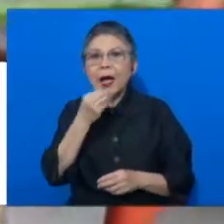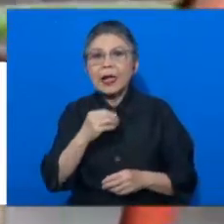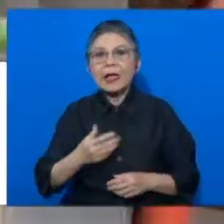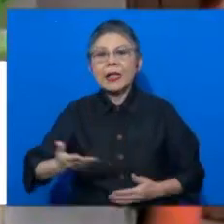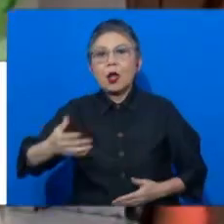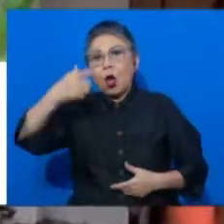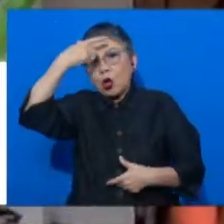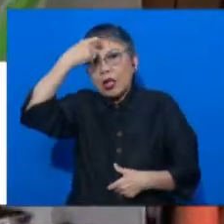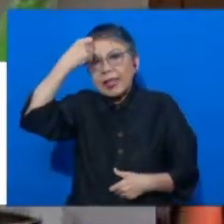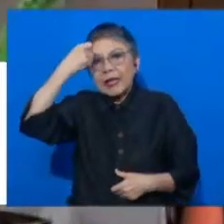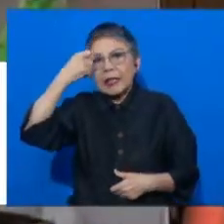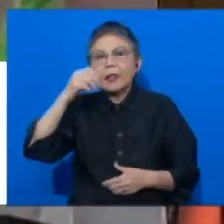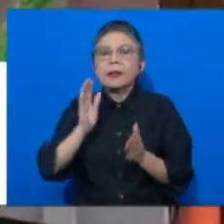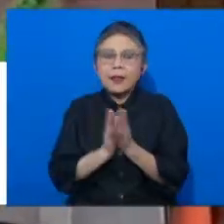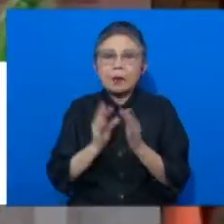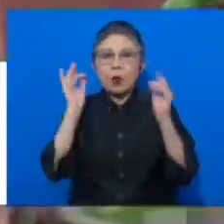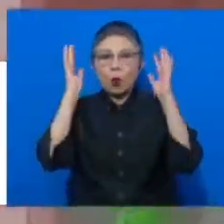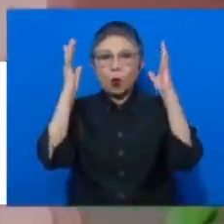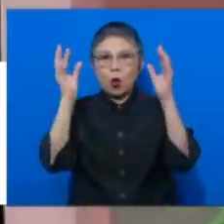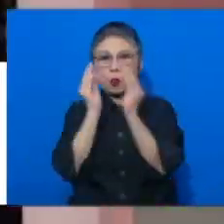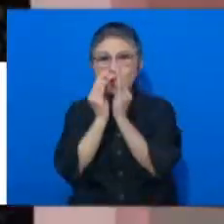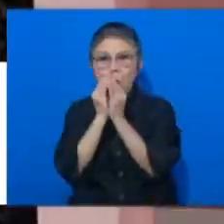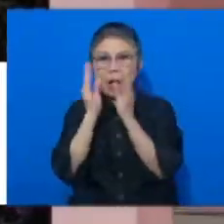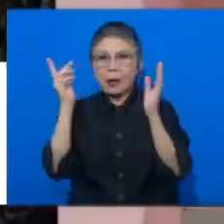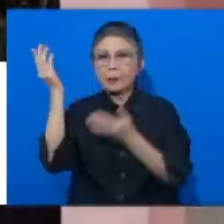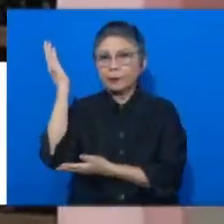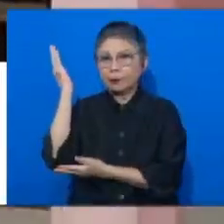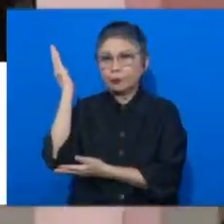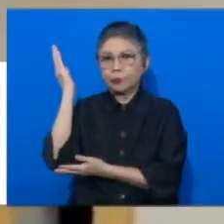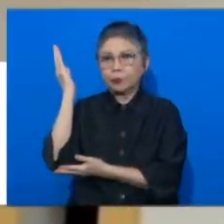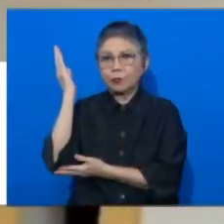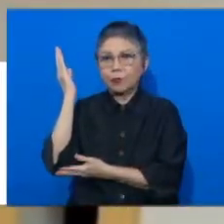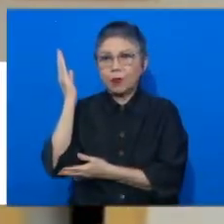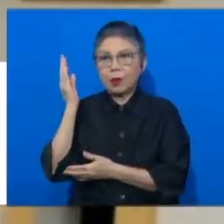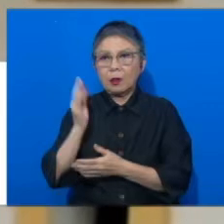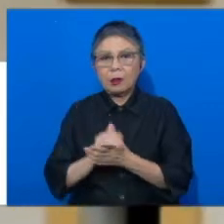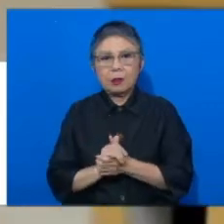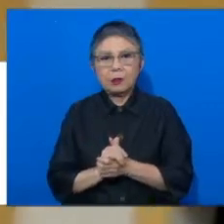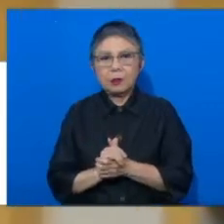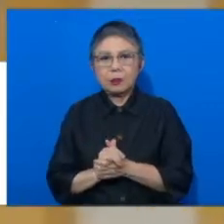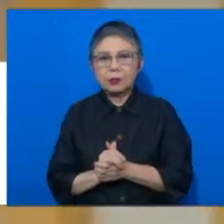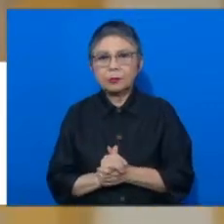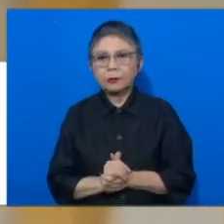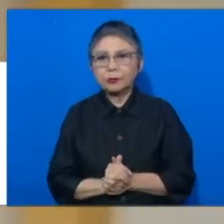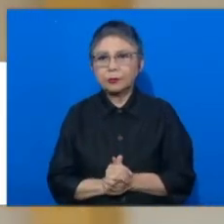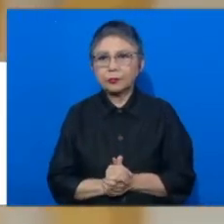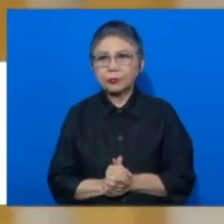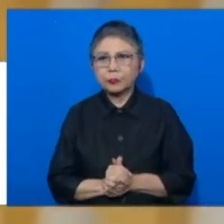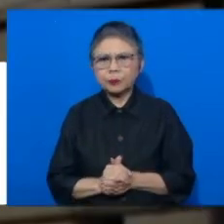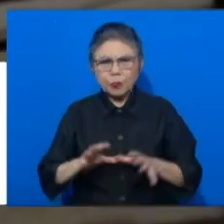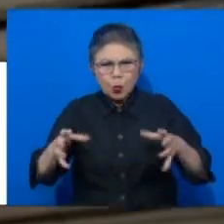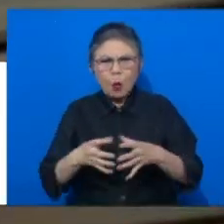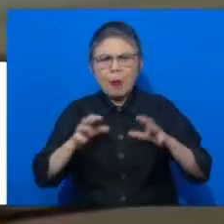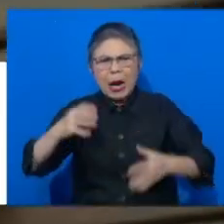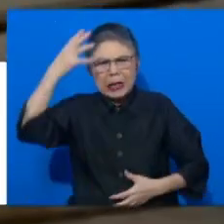maupun pepohonan yang berada di sekitarnya. Tak hanya naik ke atas atap, monyet juga naik ke jaringan listrik RSUD. Kedatangan monyet liar